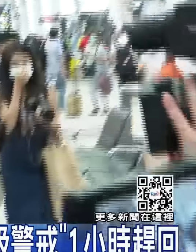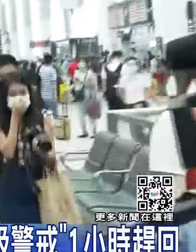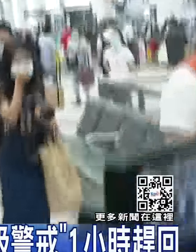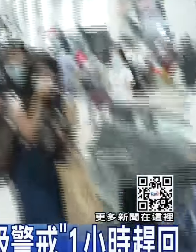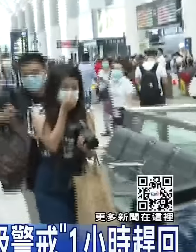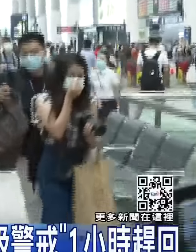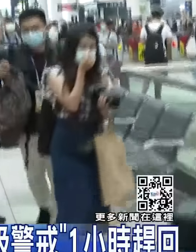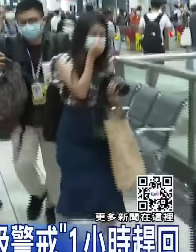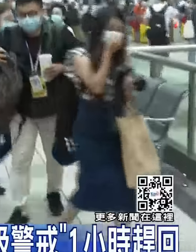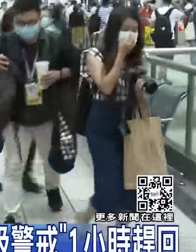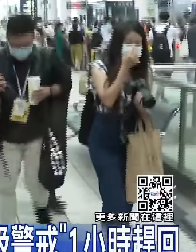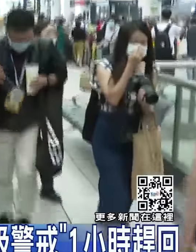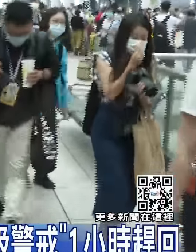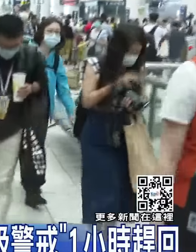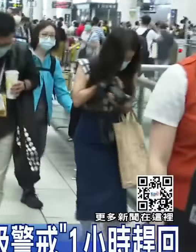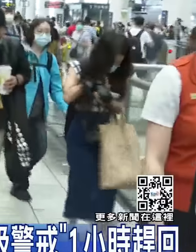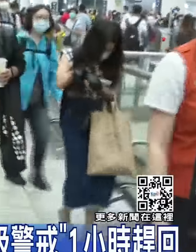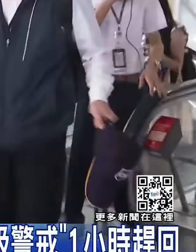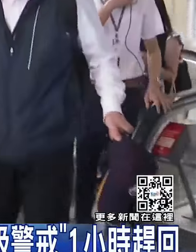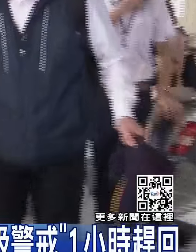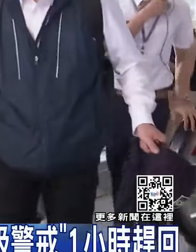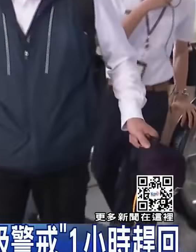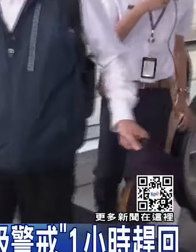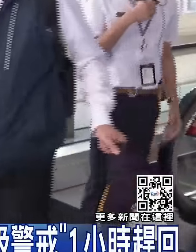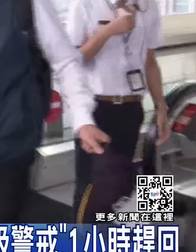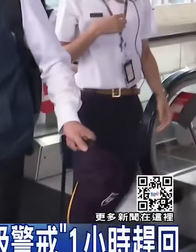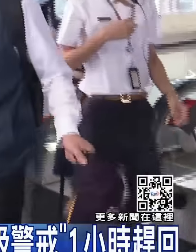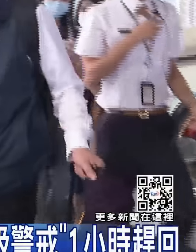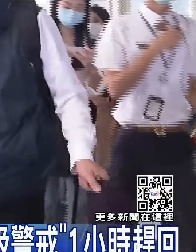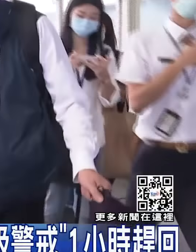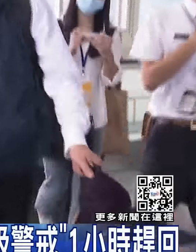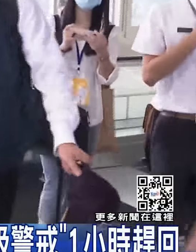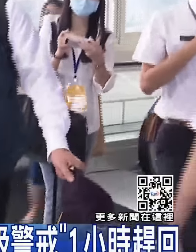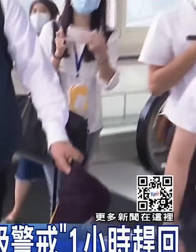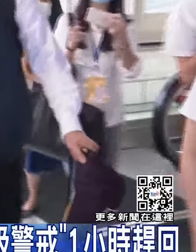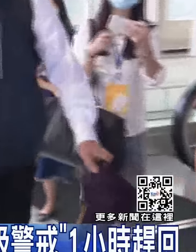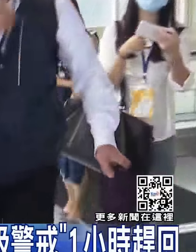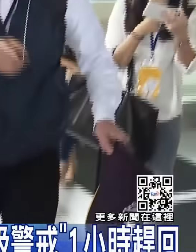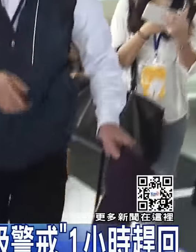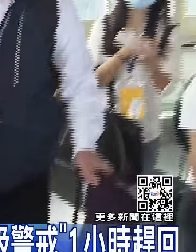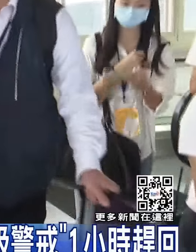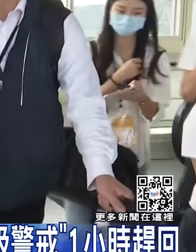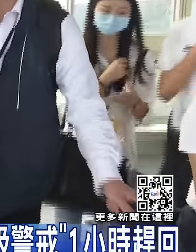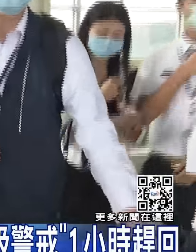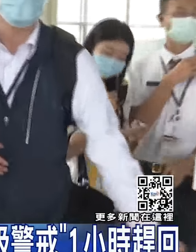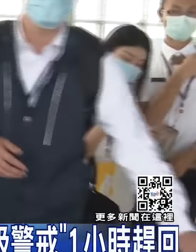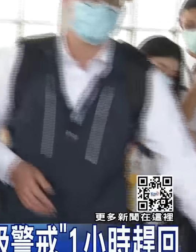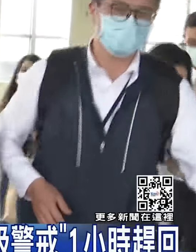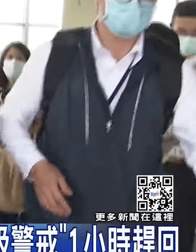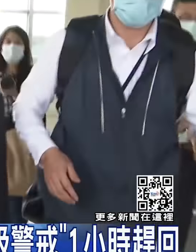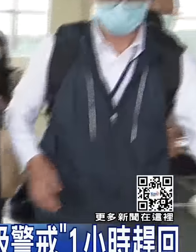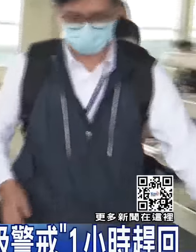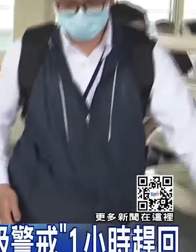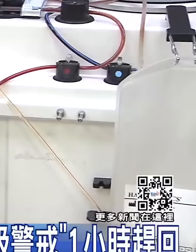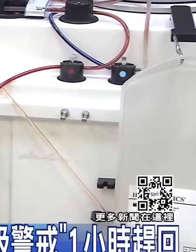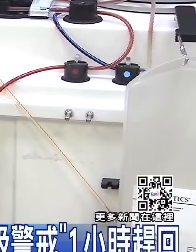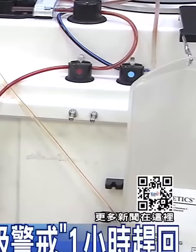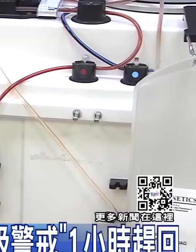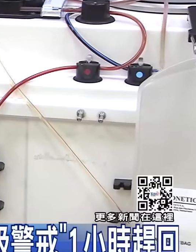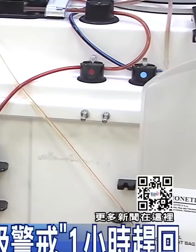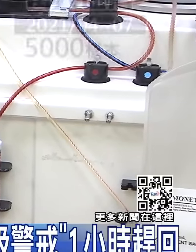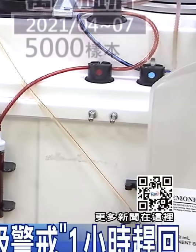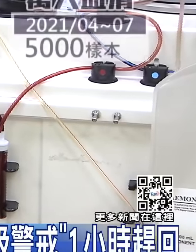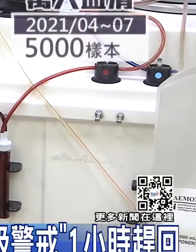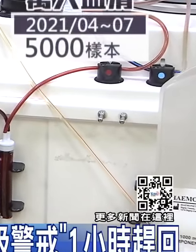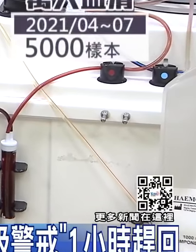持1小时内能及时赶回。三级 CDC 资深同仁直接进驻，但回顾去年4到7月，透过捐血人血液